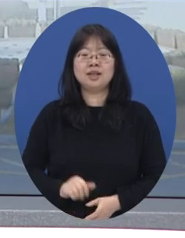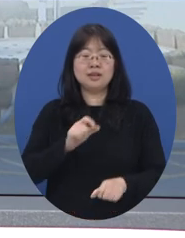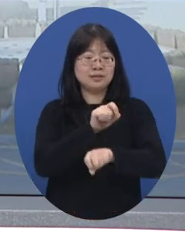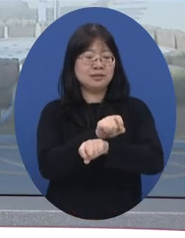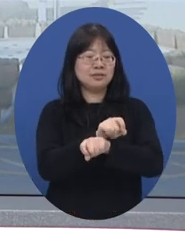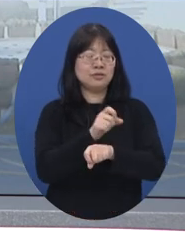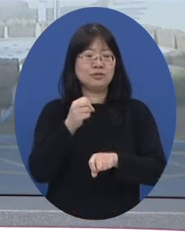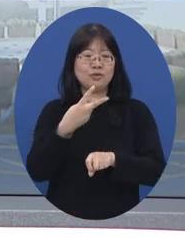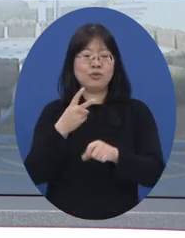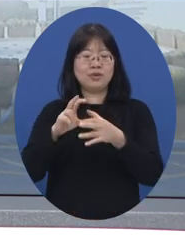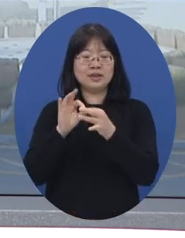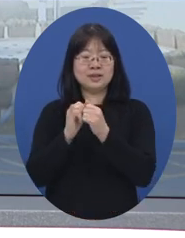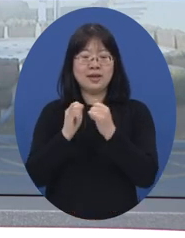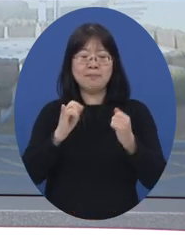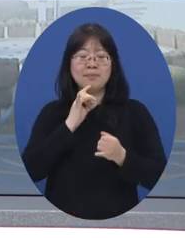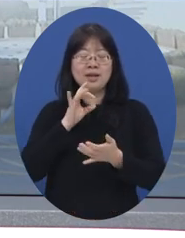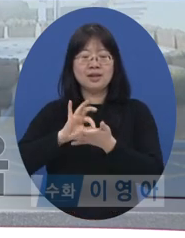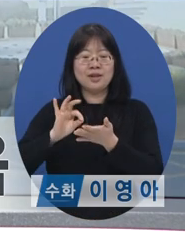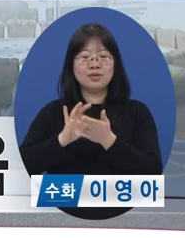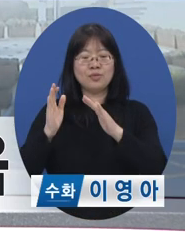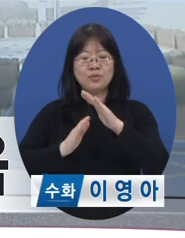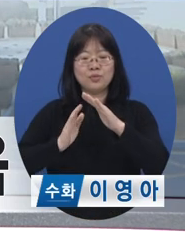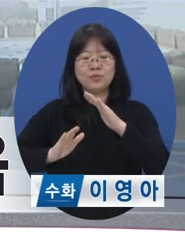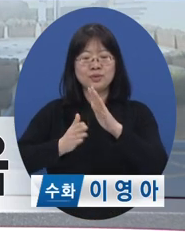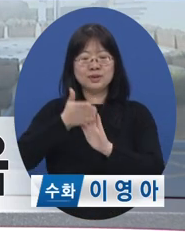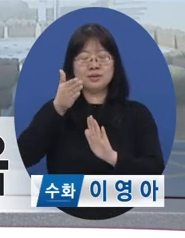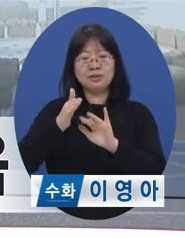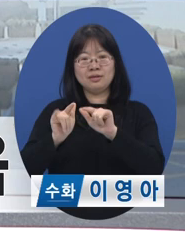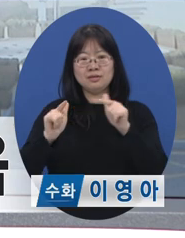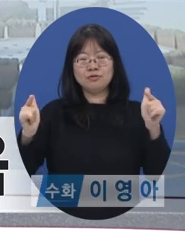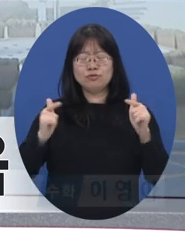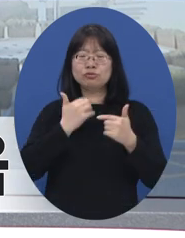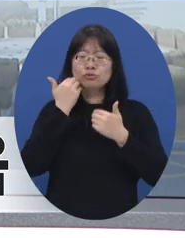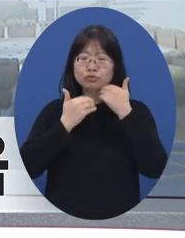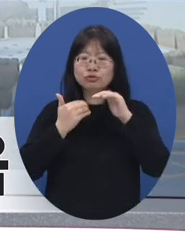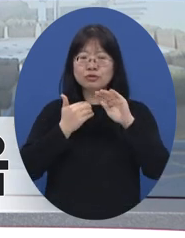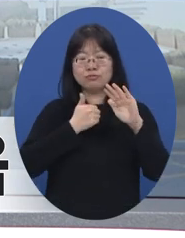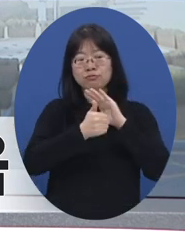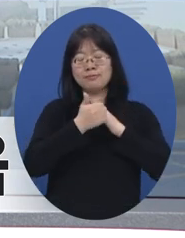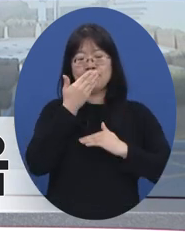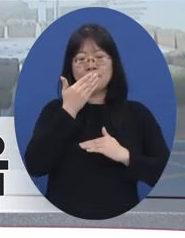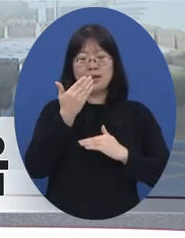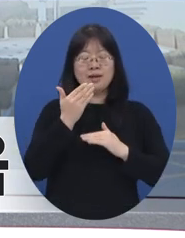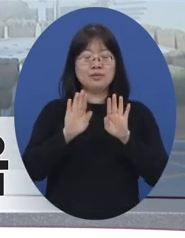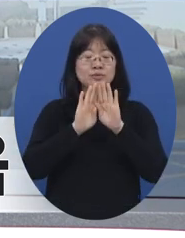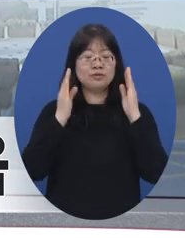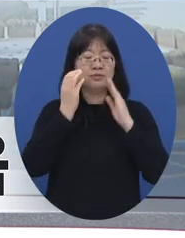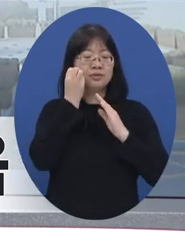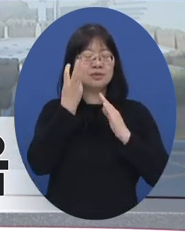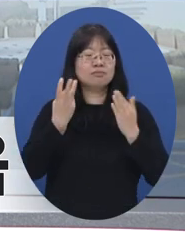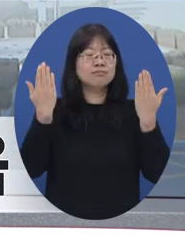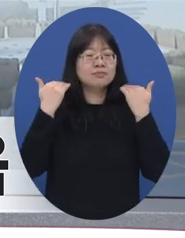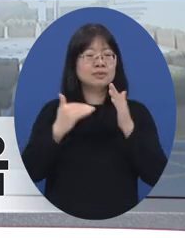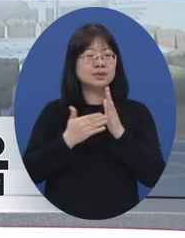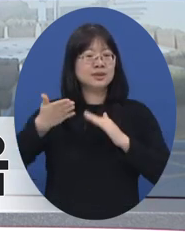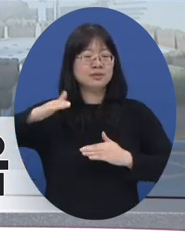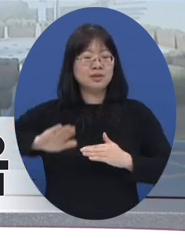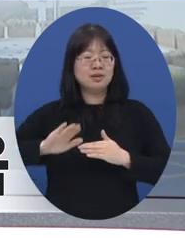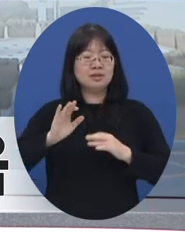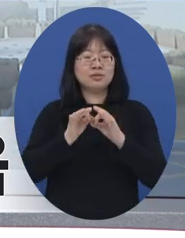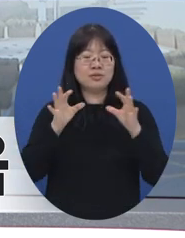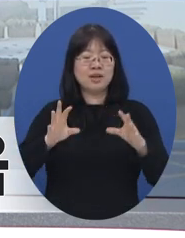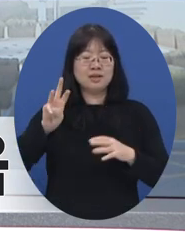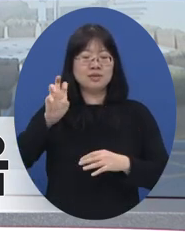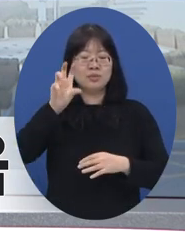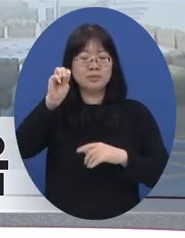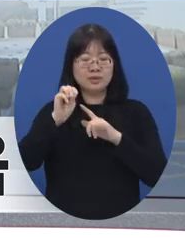직원이나 관계자만 쓸수 있던 경기도 공공기관 시설들을 누구나 이용하도록 문을 연지 3개월이 지났는데요. 그동안 35만 명이